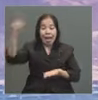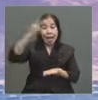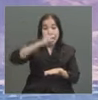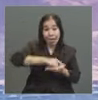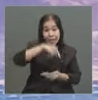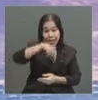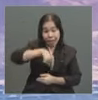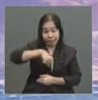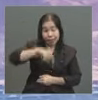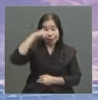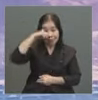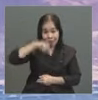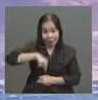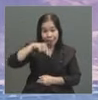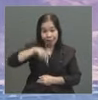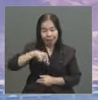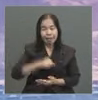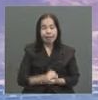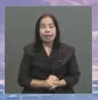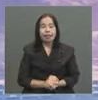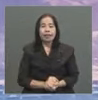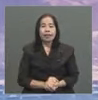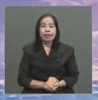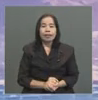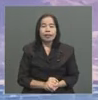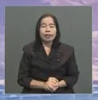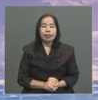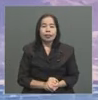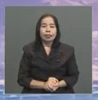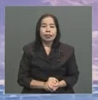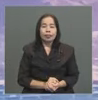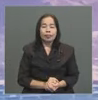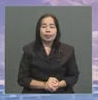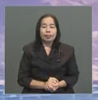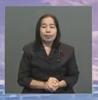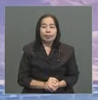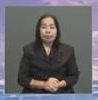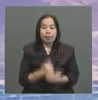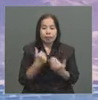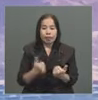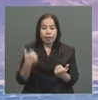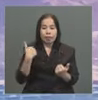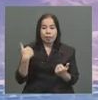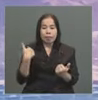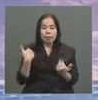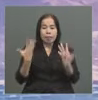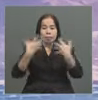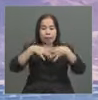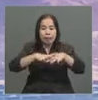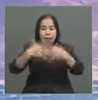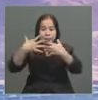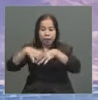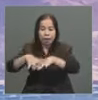นนักเรียน AFS เนี่ยเราได้มีการประสานงานอย่างใกล้ชิด